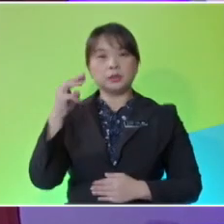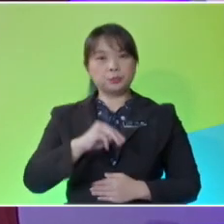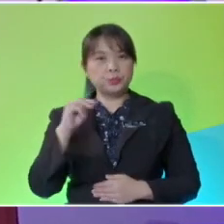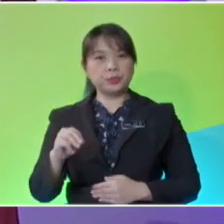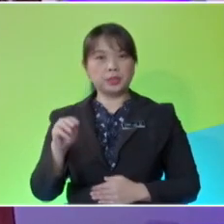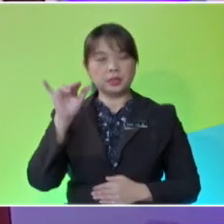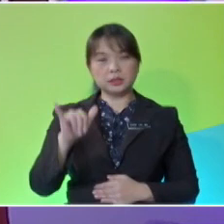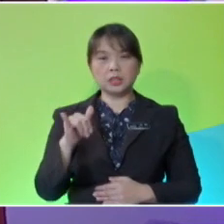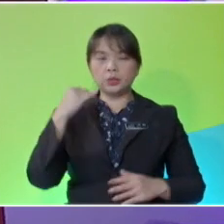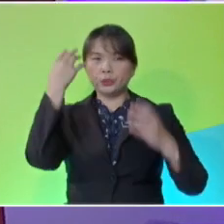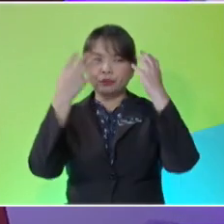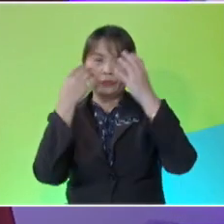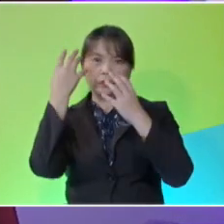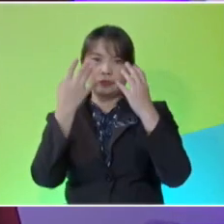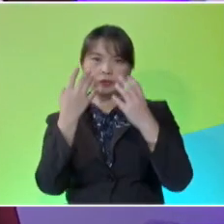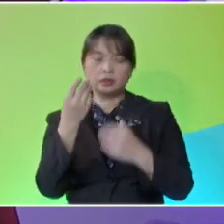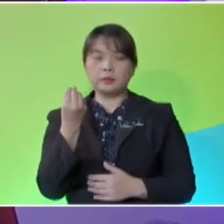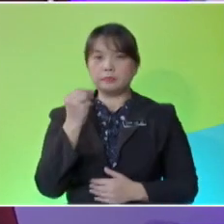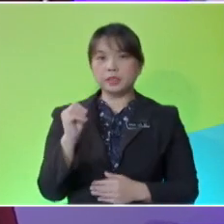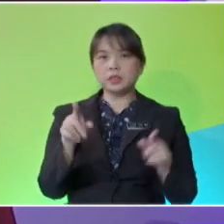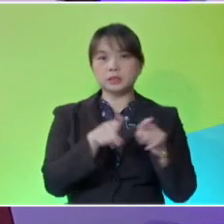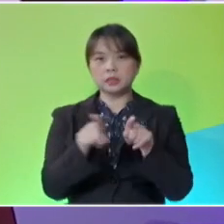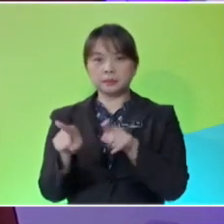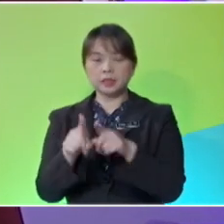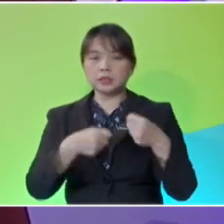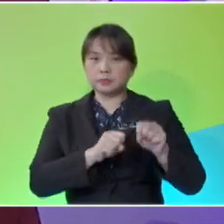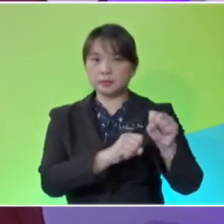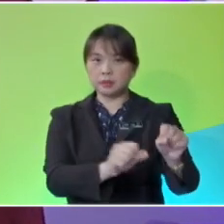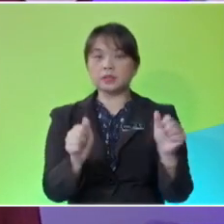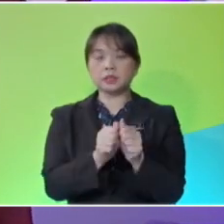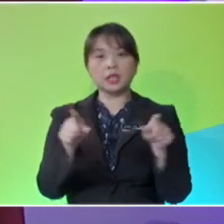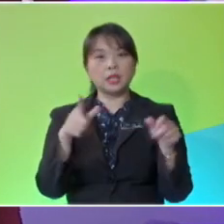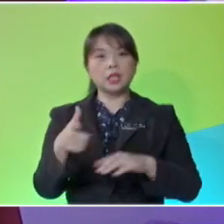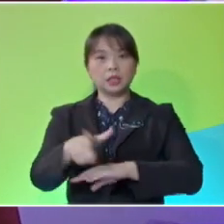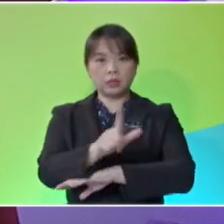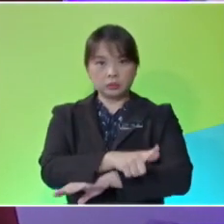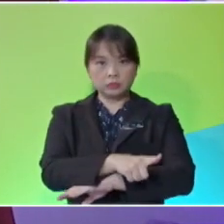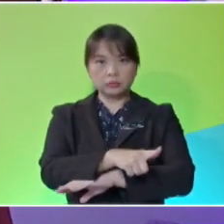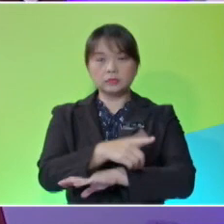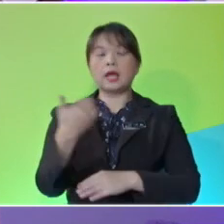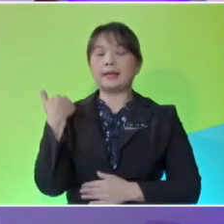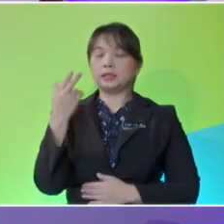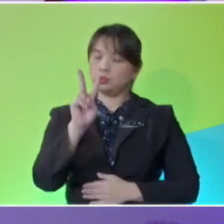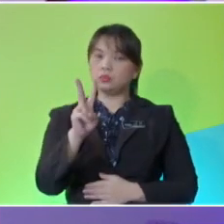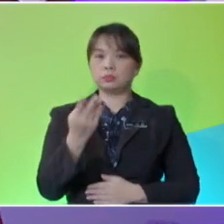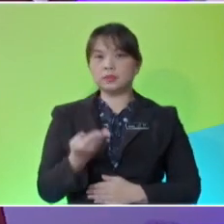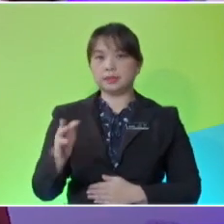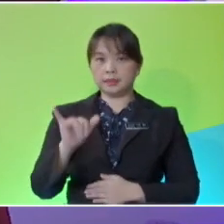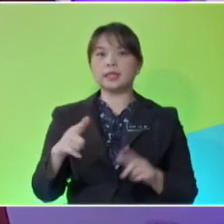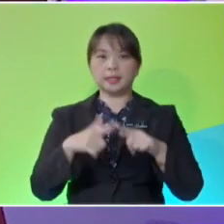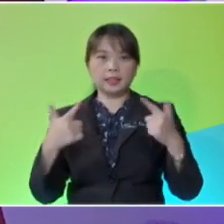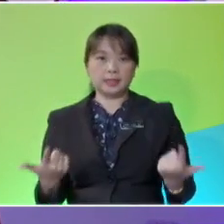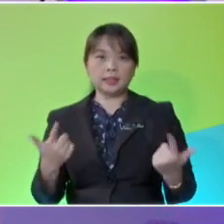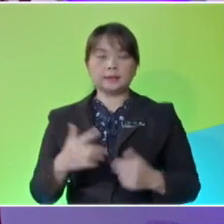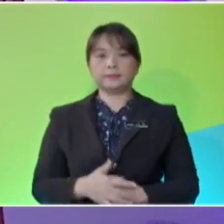keliru mereka samakan sayuran dan juga laut itu sama Sebenarnya dia adalah dua pegadai yang berbeda Oke